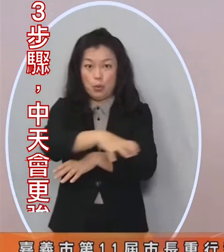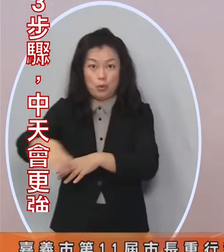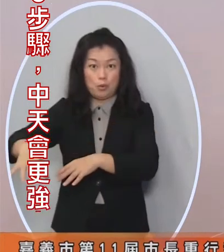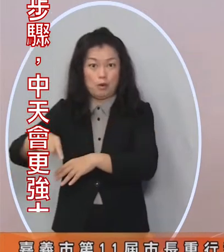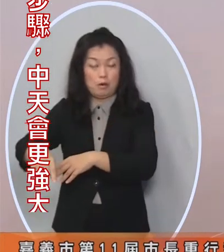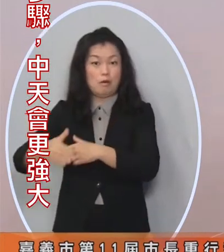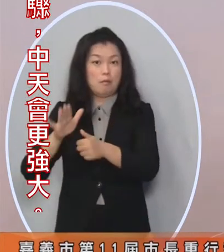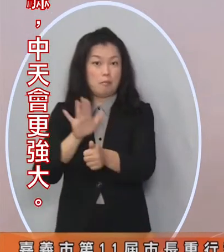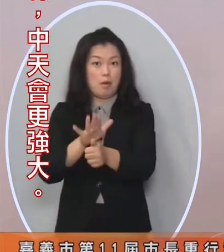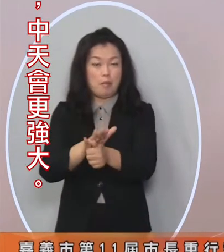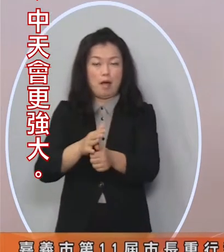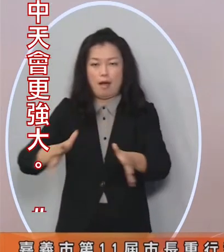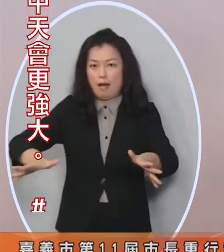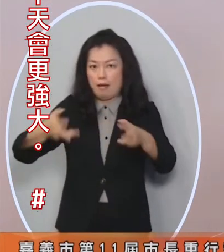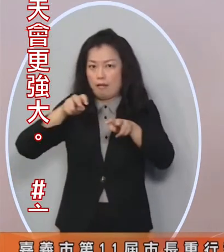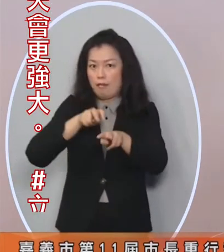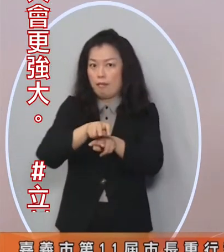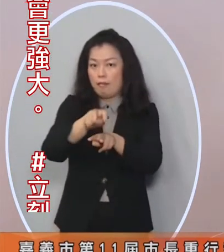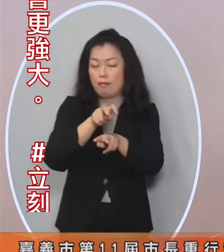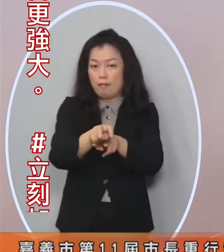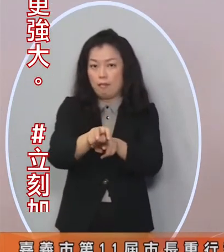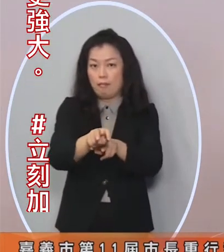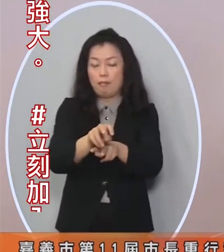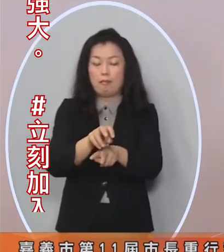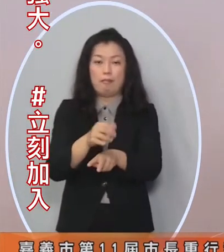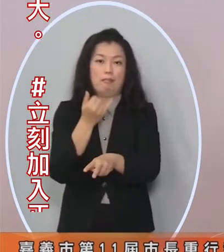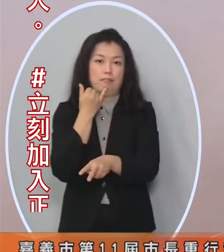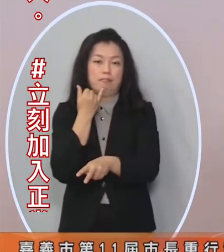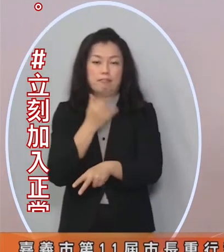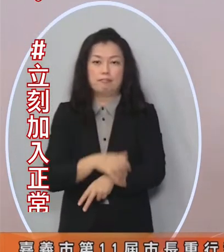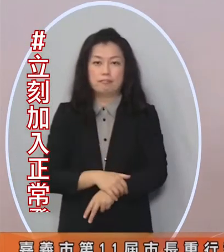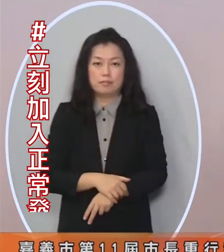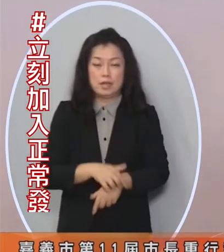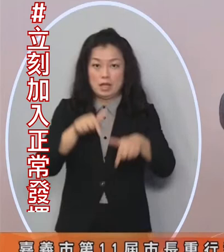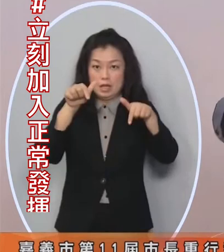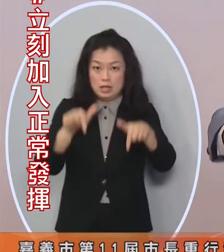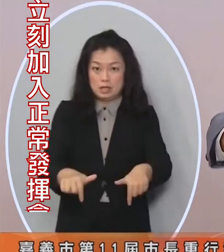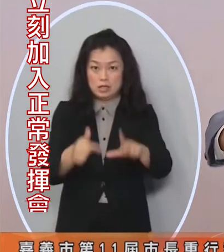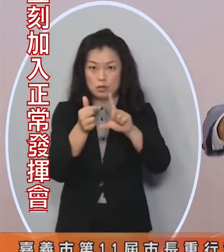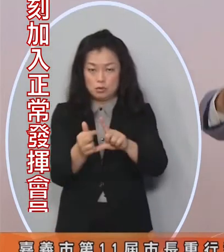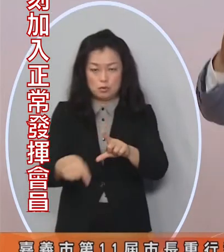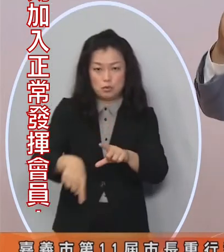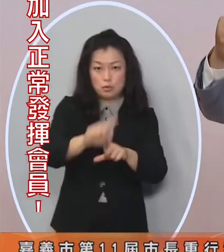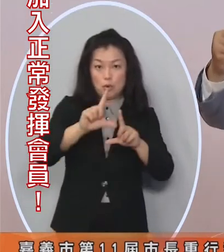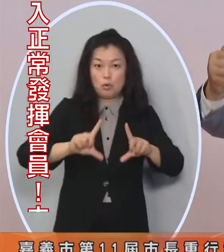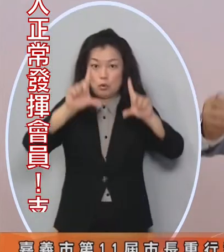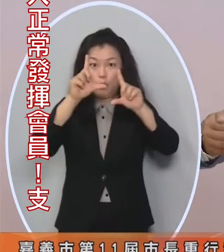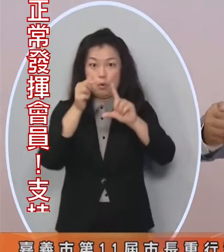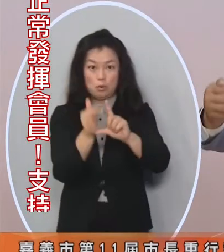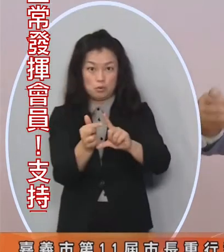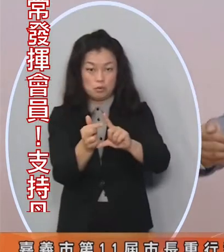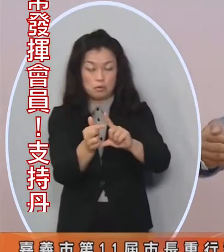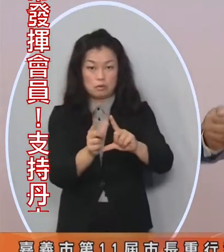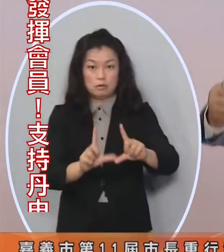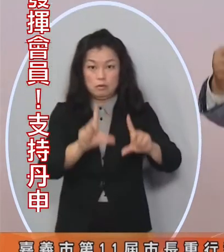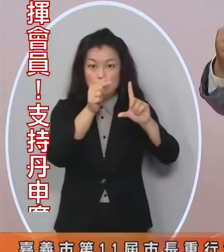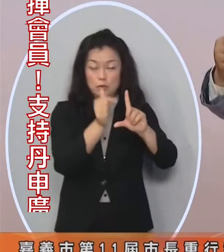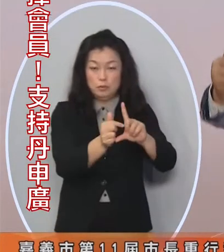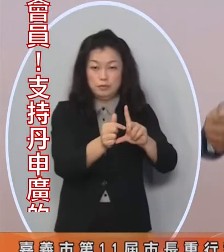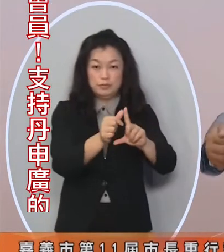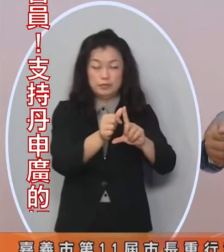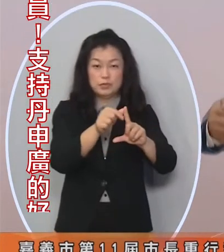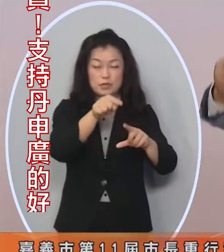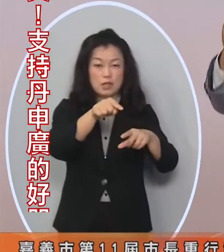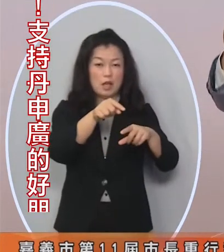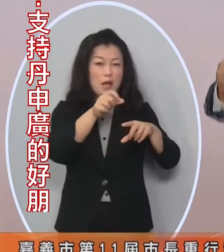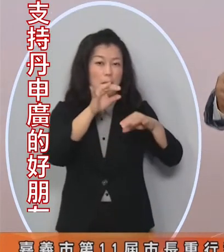做我们的轻轨使用。所以沿着四贤路的绿带，从西区拉到东区，然后我们在东区的奈斯、东